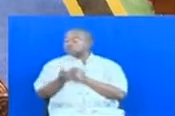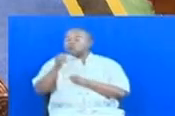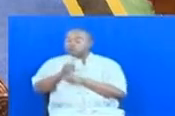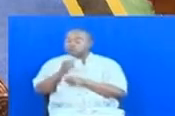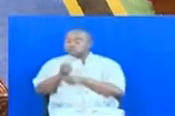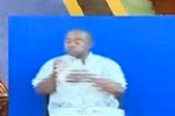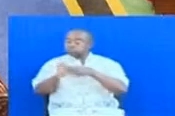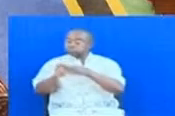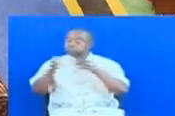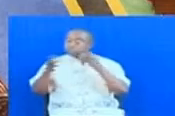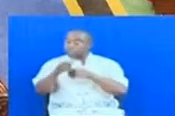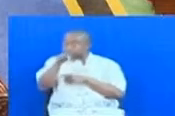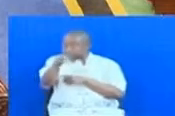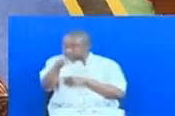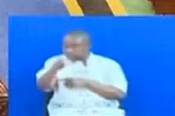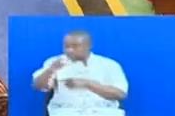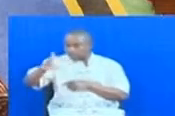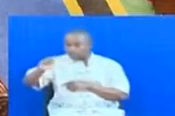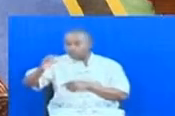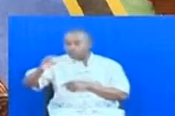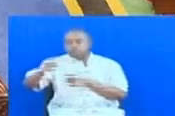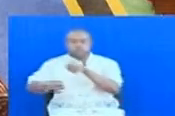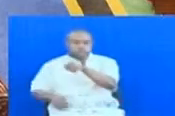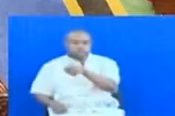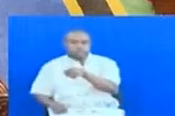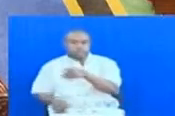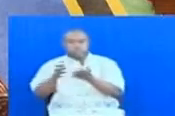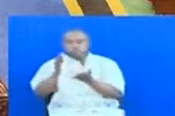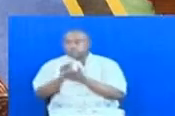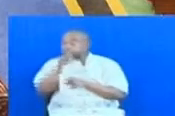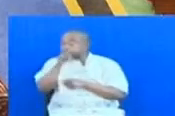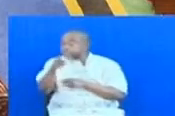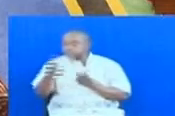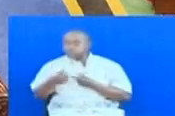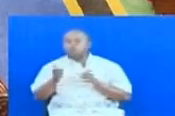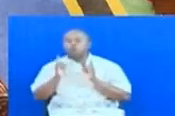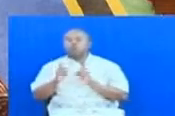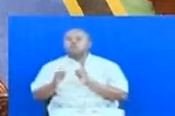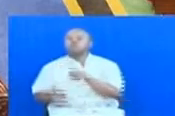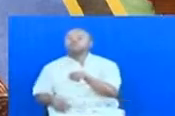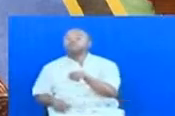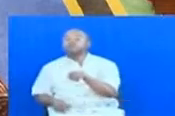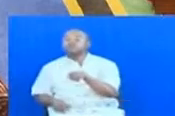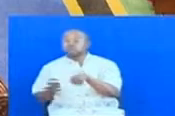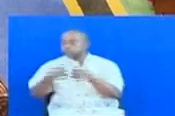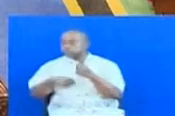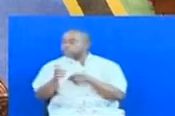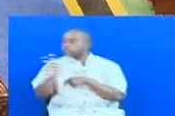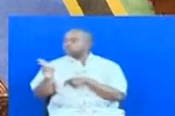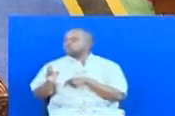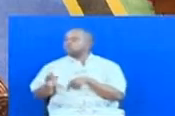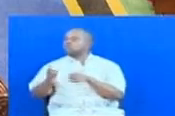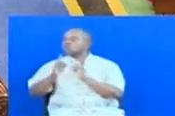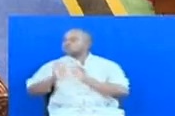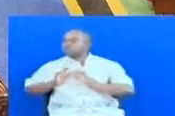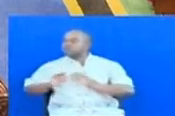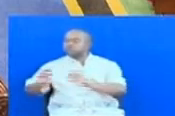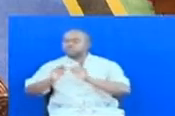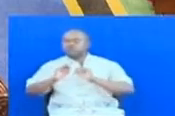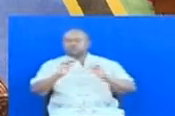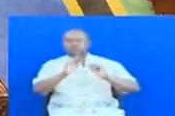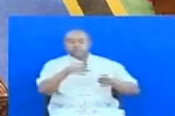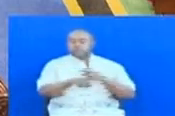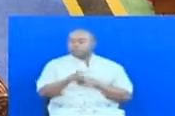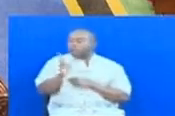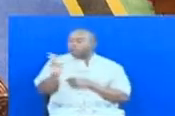hii, kwa kweli kamati hii kwa kiwango kikubwa imekuwa kama ni walimu wa kufundisha katika halmashauri zetu. Na mimi